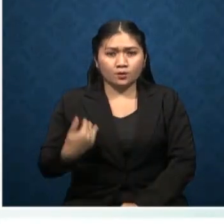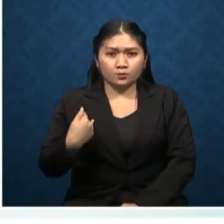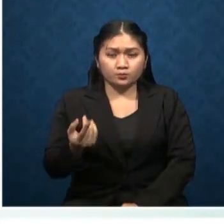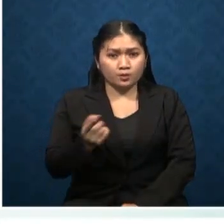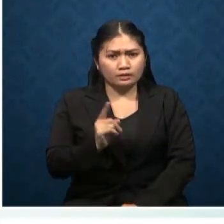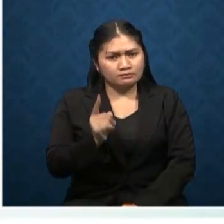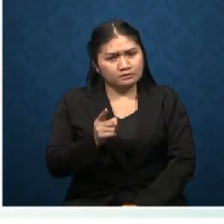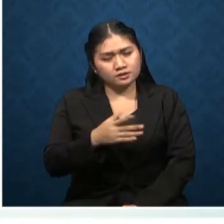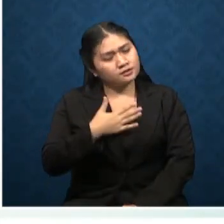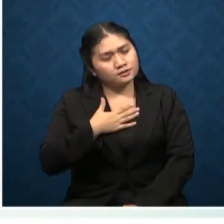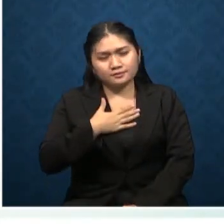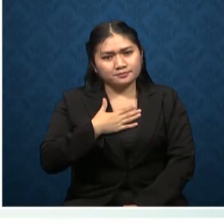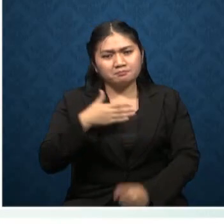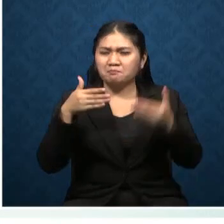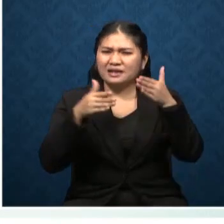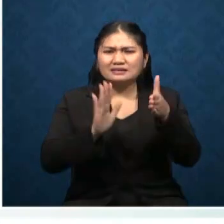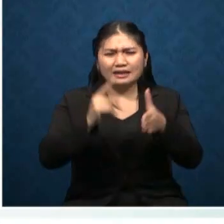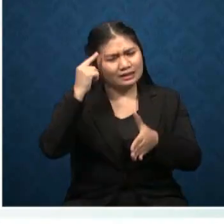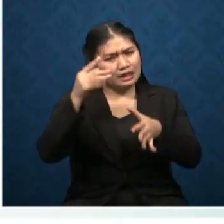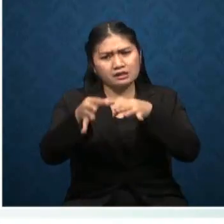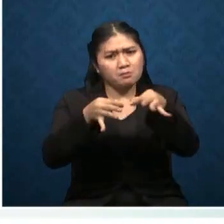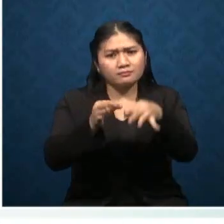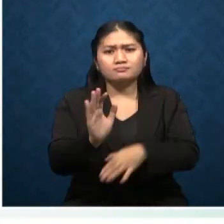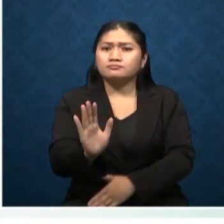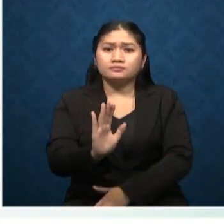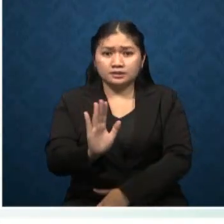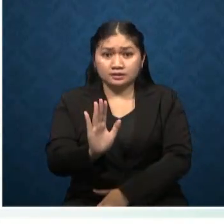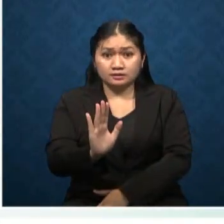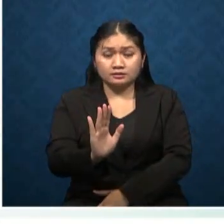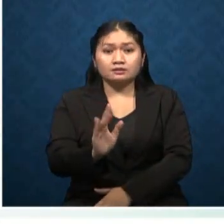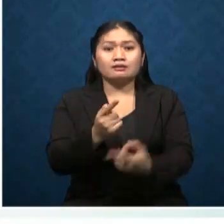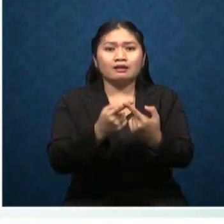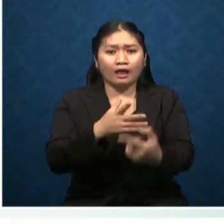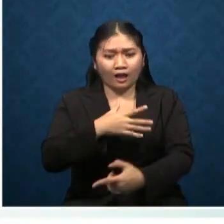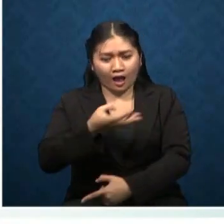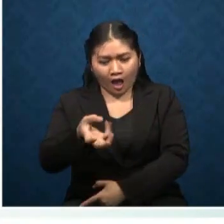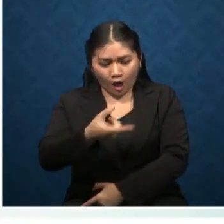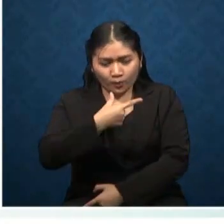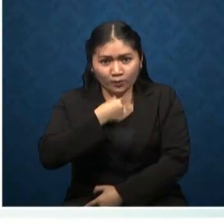ผมเข้าไป